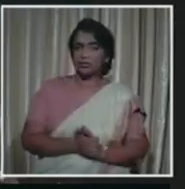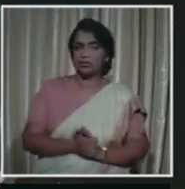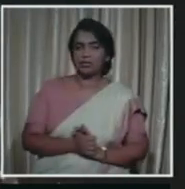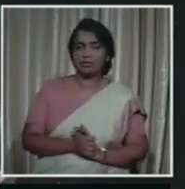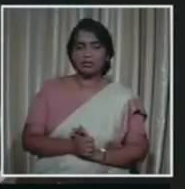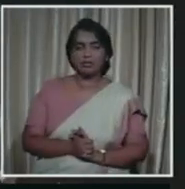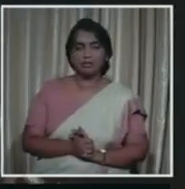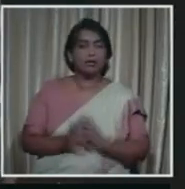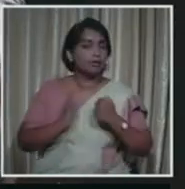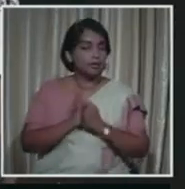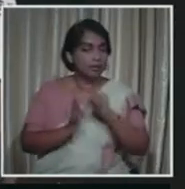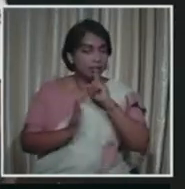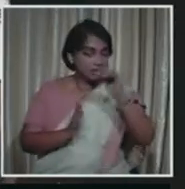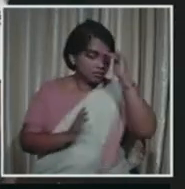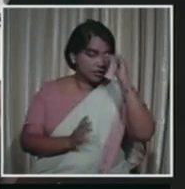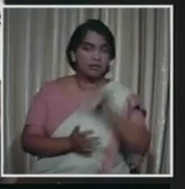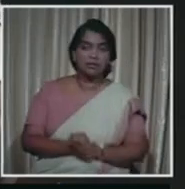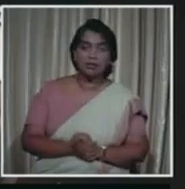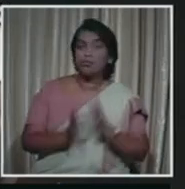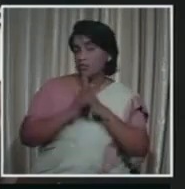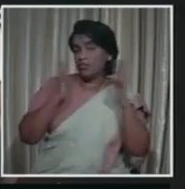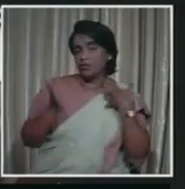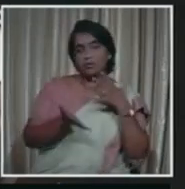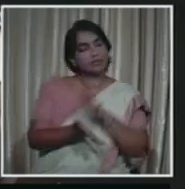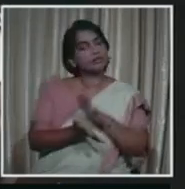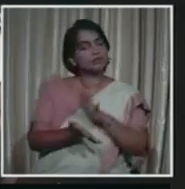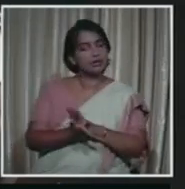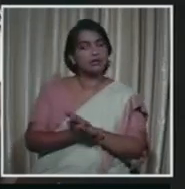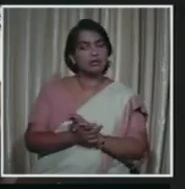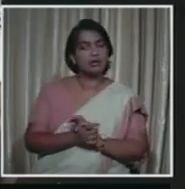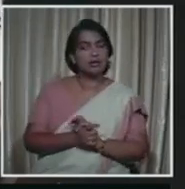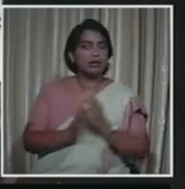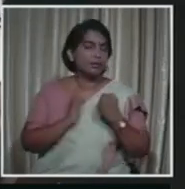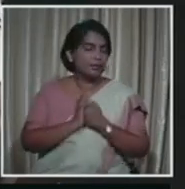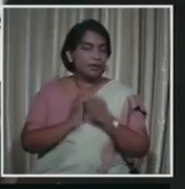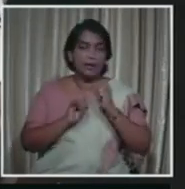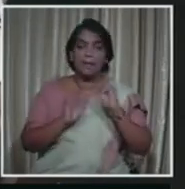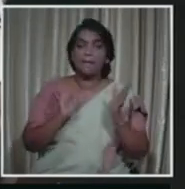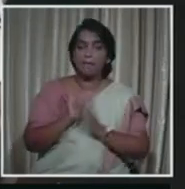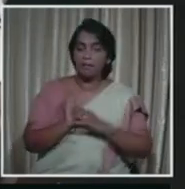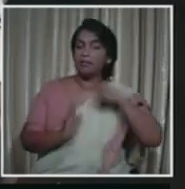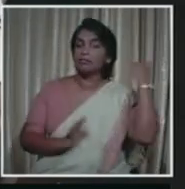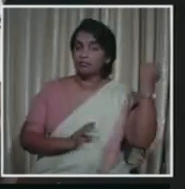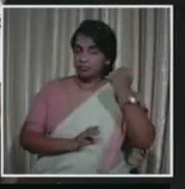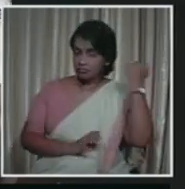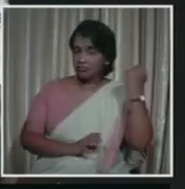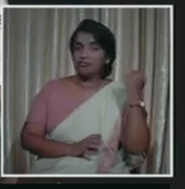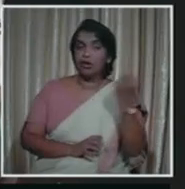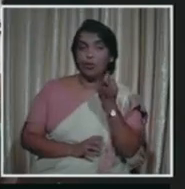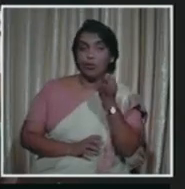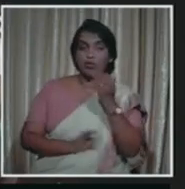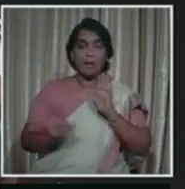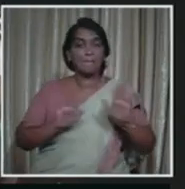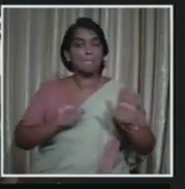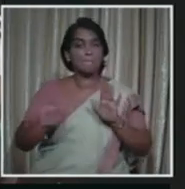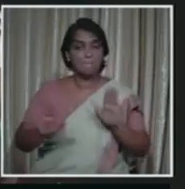ගරු කථානායකතුමනි බොහොම සතුටුයි ගරු අග්‍රාමාත්‍යතුමා කතා කරනවා මූල්‍ය